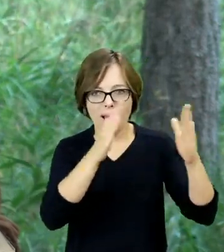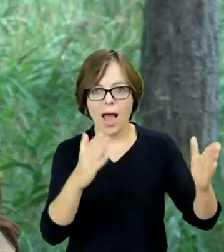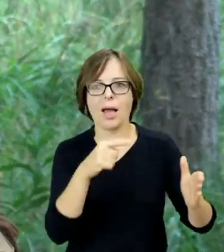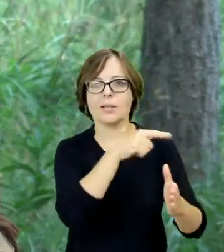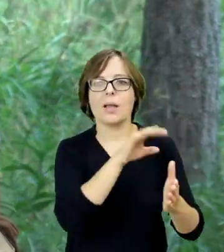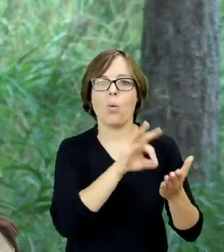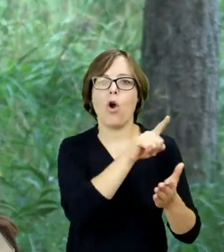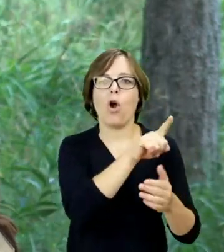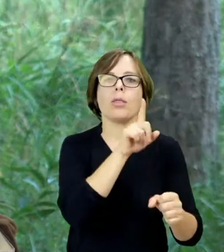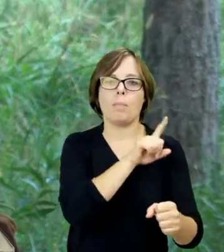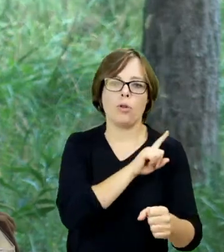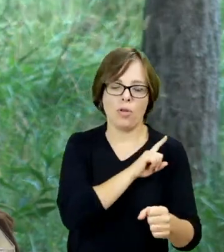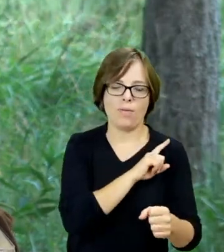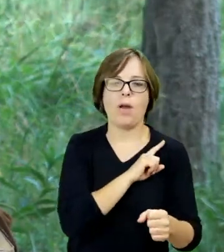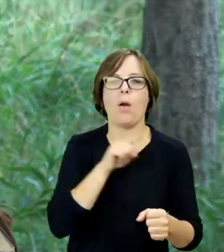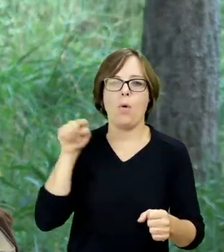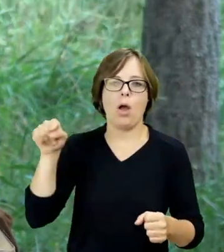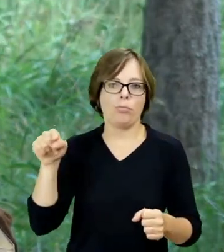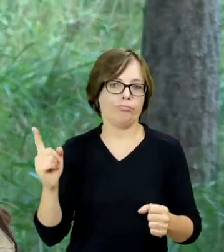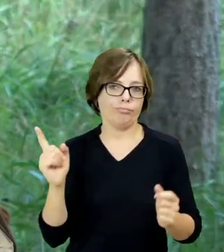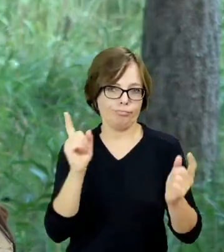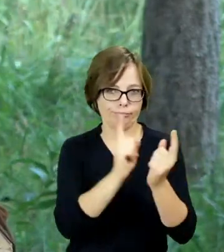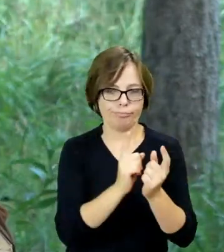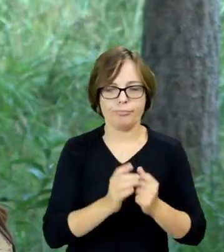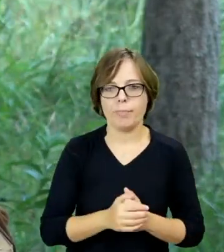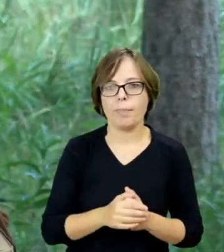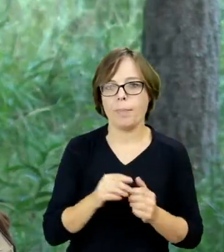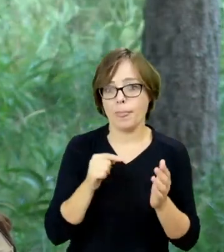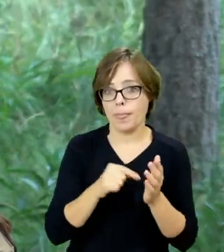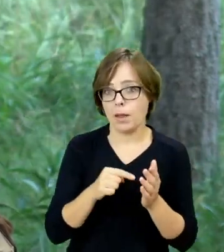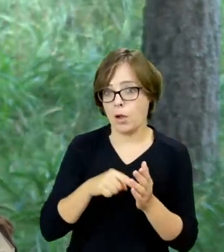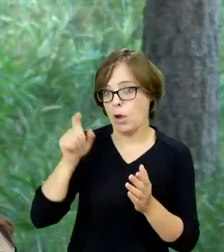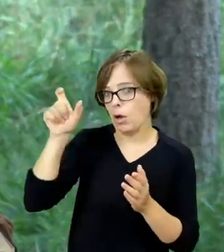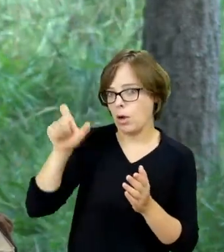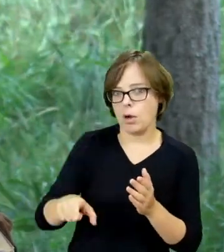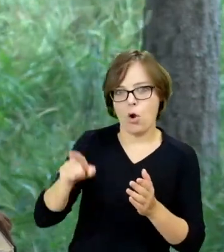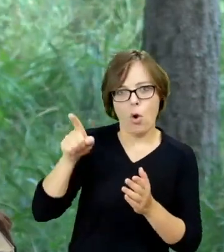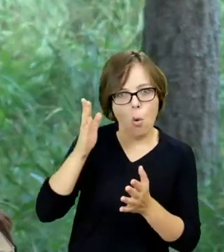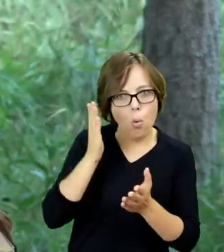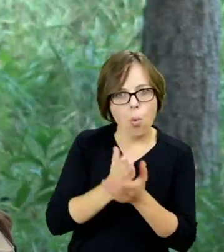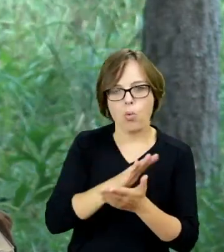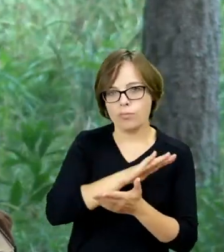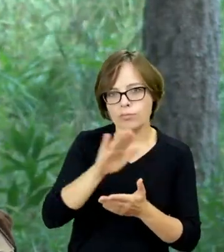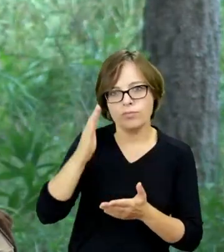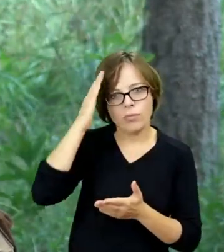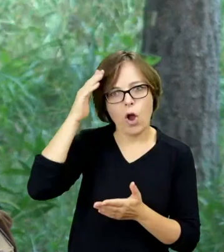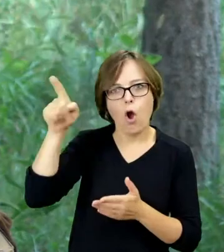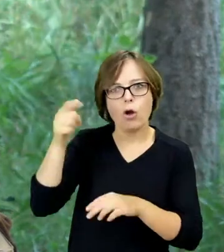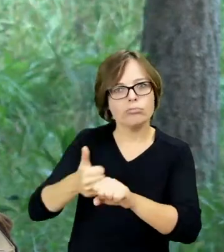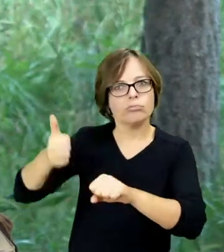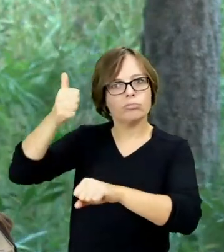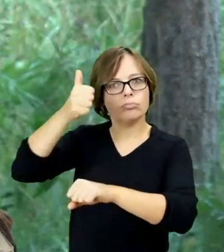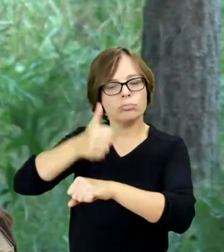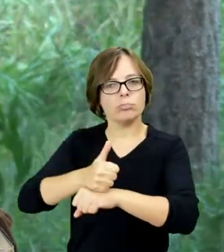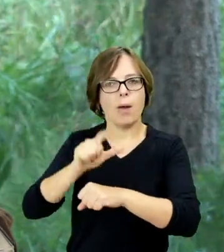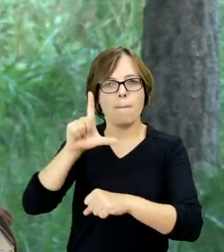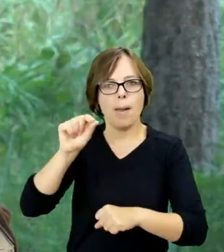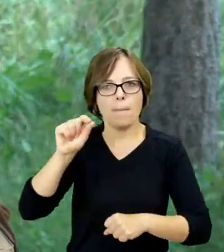tym spotkaniu z legendarnym już przecież wtedy przywódcą Polskiej Partii